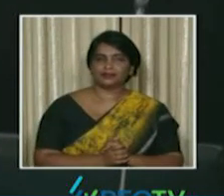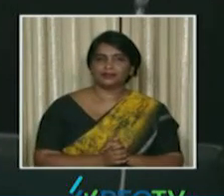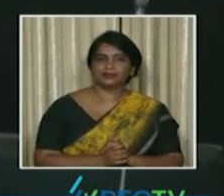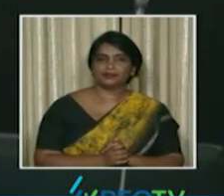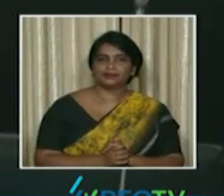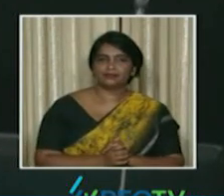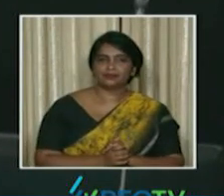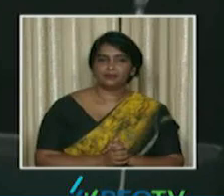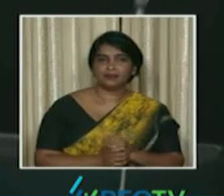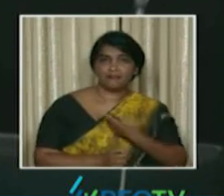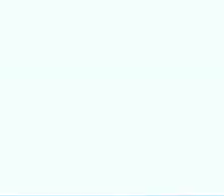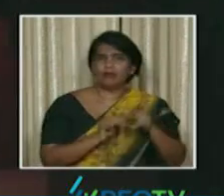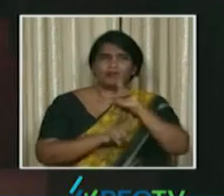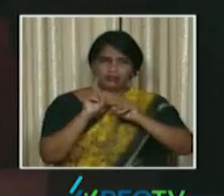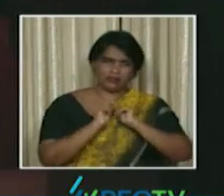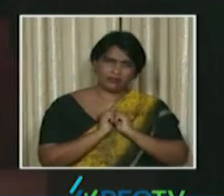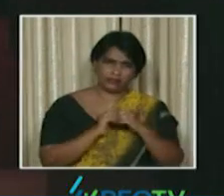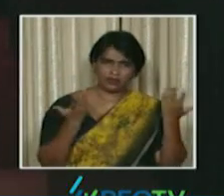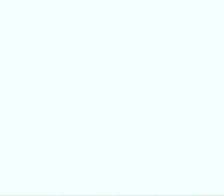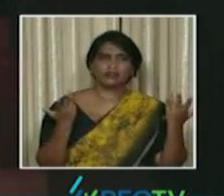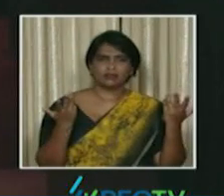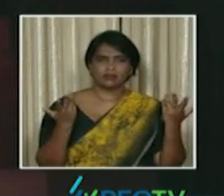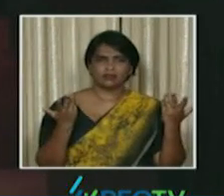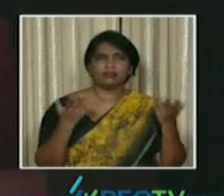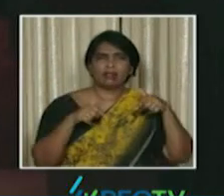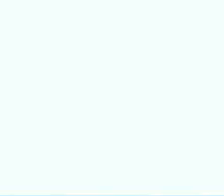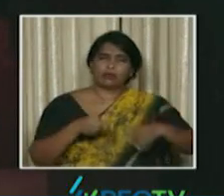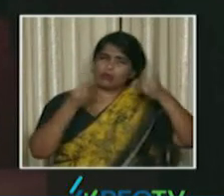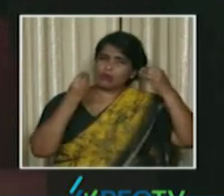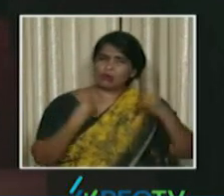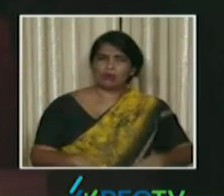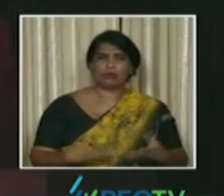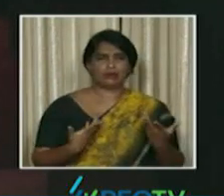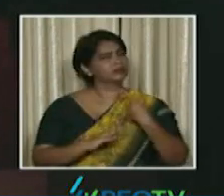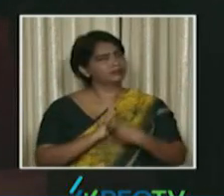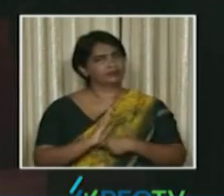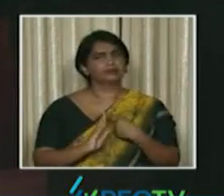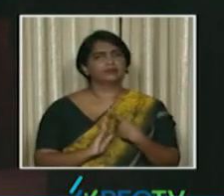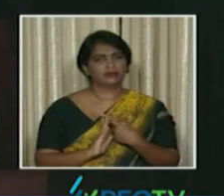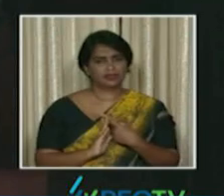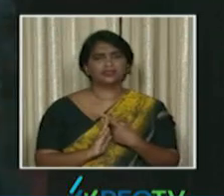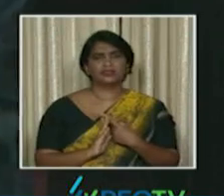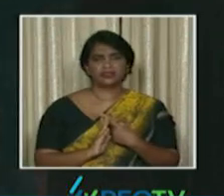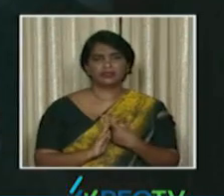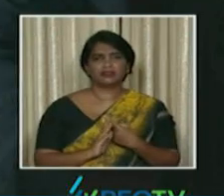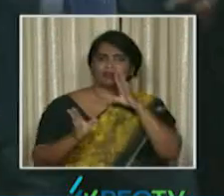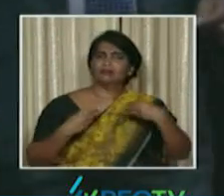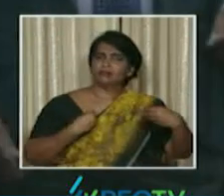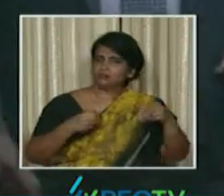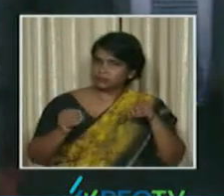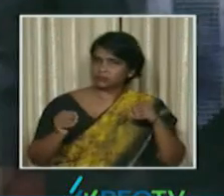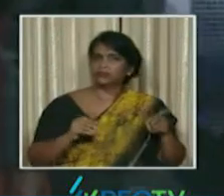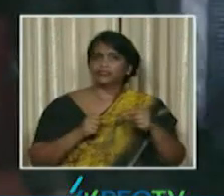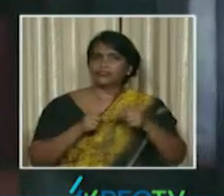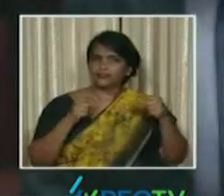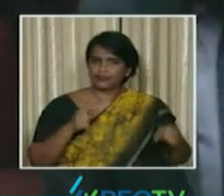තියෙනවා. මම කාර්යගාන පිළිගන්න ඕන කමක් නැහැ. අනිත් එක අපි ඉන්නේ මේ බංකොලොත් භාවයට පත් වුණු රටක. ඒකෙදි මම හිතන්නේ අපි නම්‍යශීලී වෙලා මේ